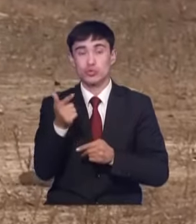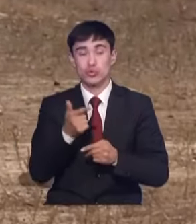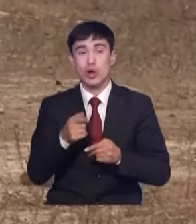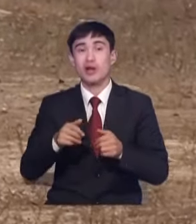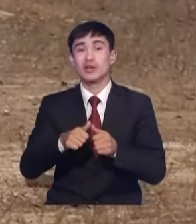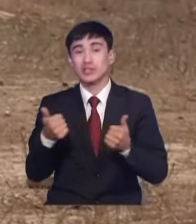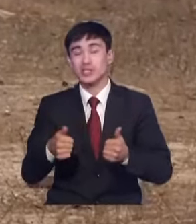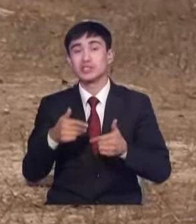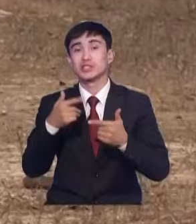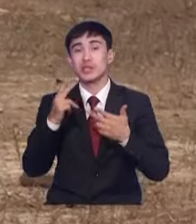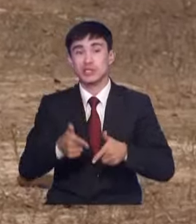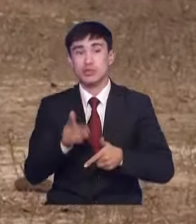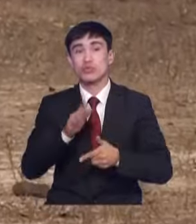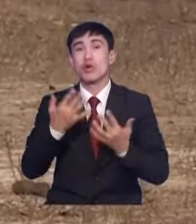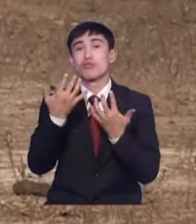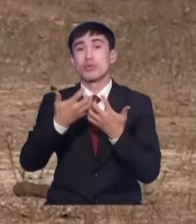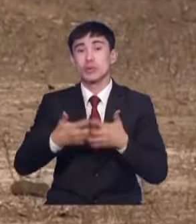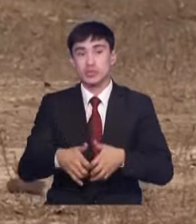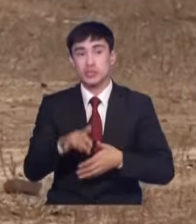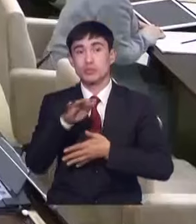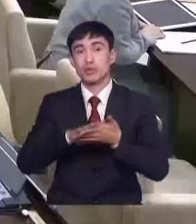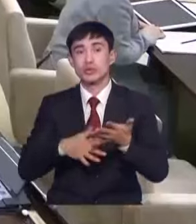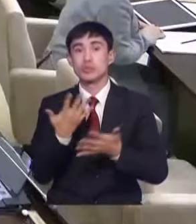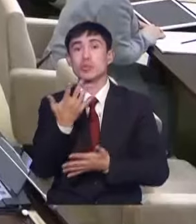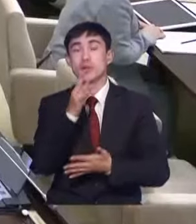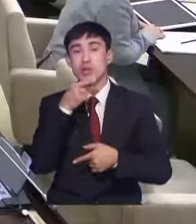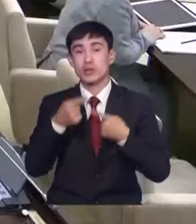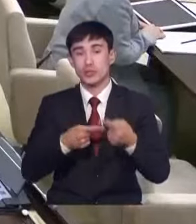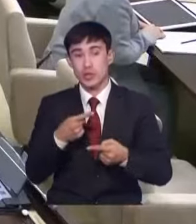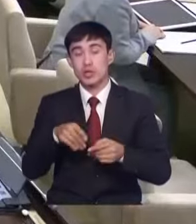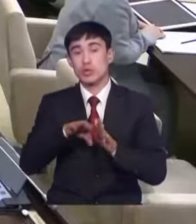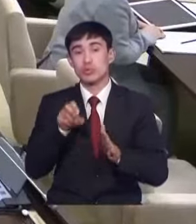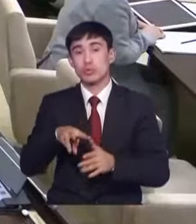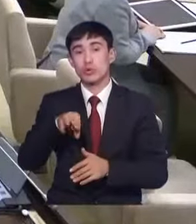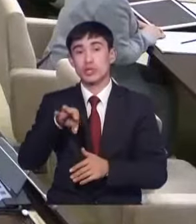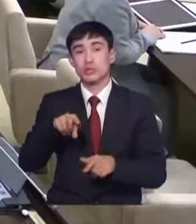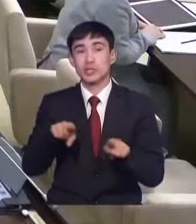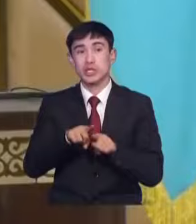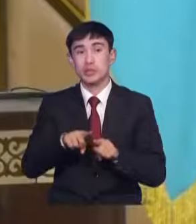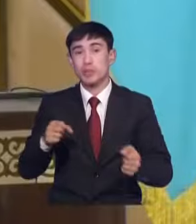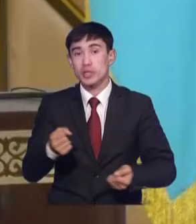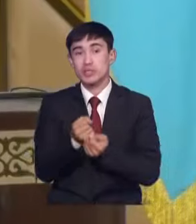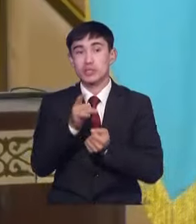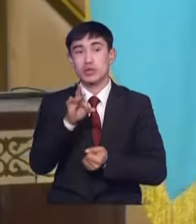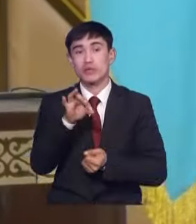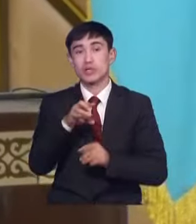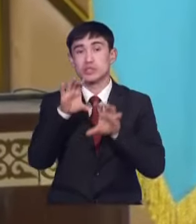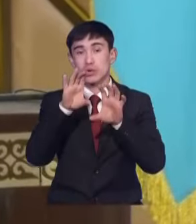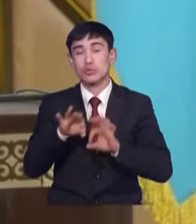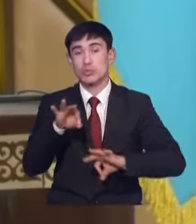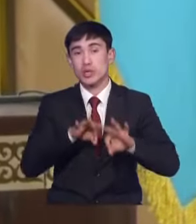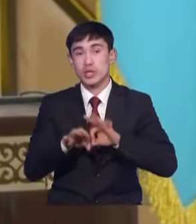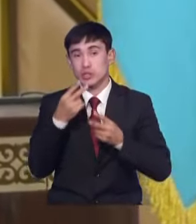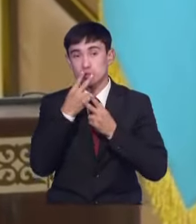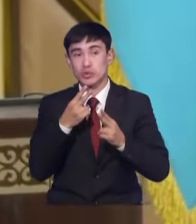расторжении соглашения оно будет автоматически продлено ещё на 5 лет депутат Мурат кадырбек также поддержал ратификацию законопроекта